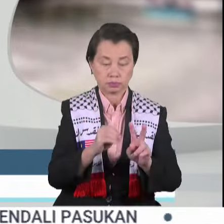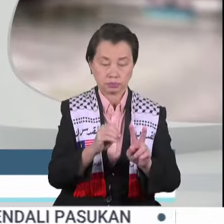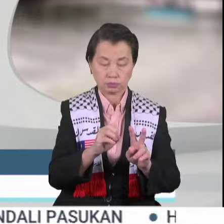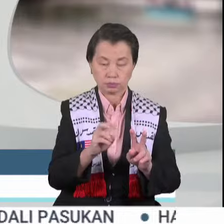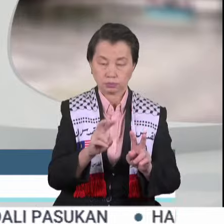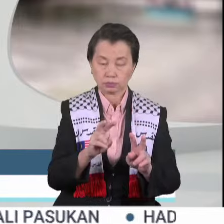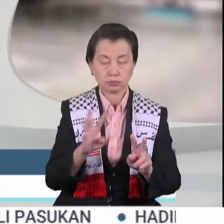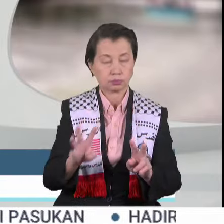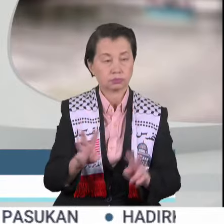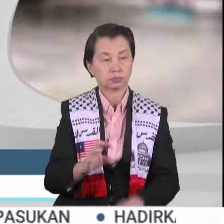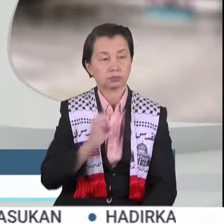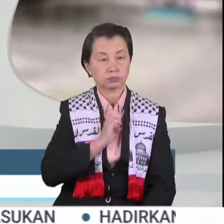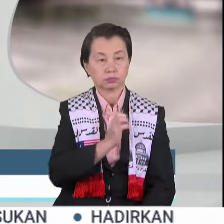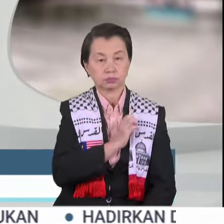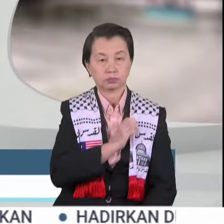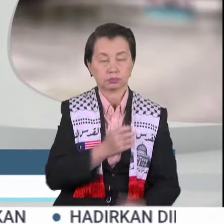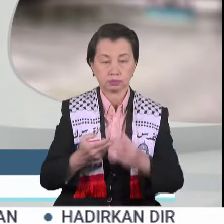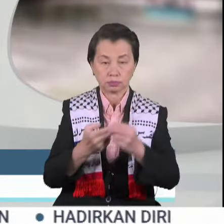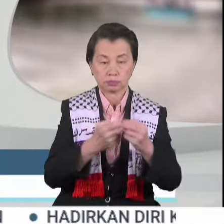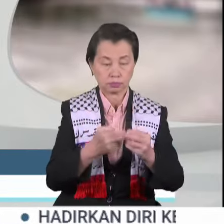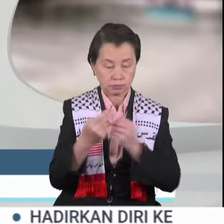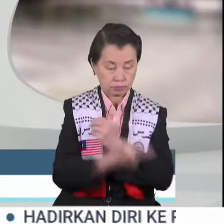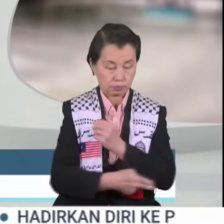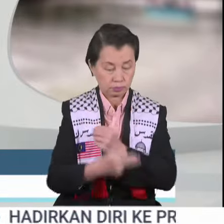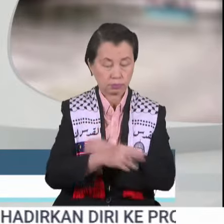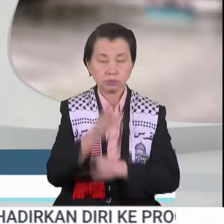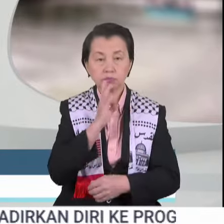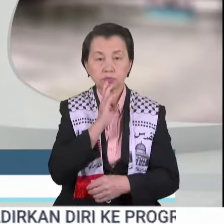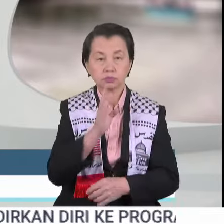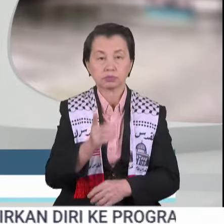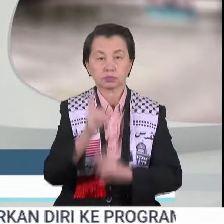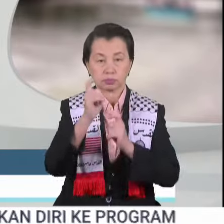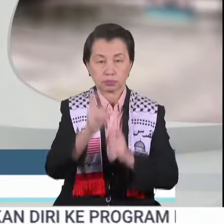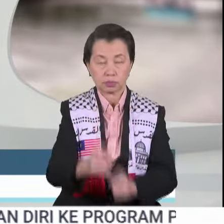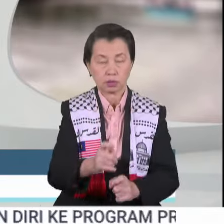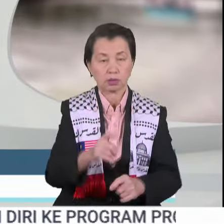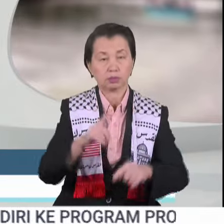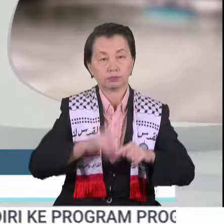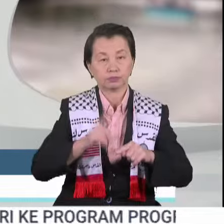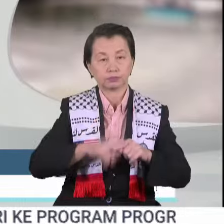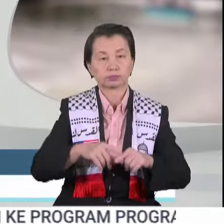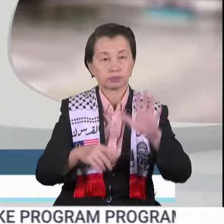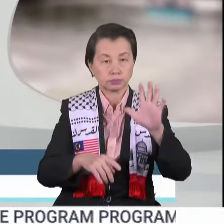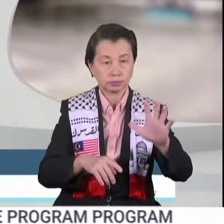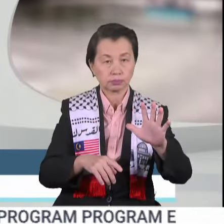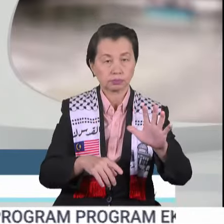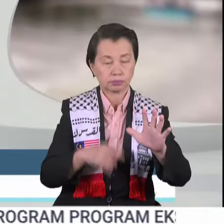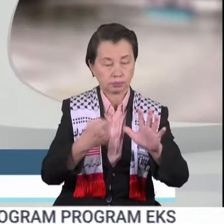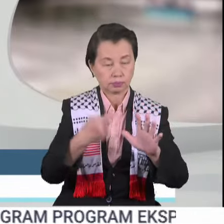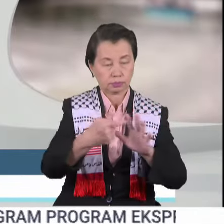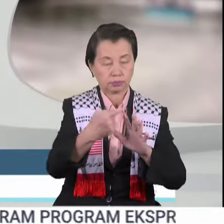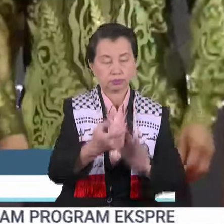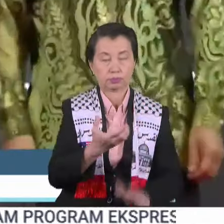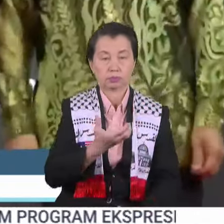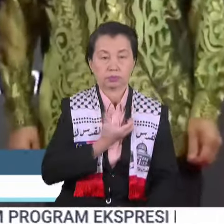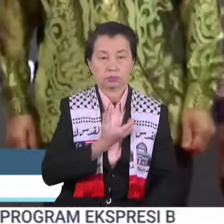2024. Esko Perpaduan Negeri Wihi Sam berkata, anugerah tersebut berdasarkan 5 kategori yang